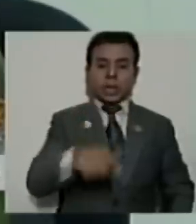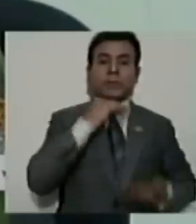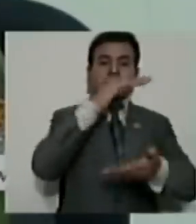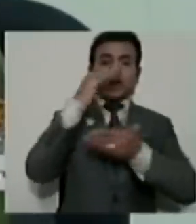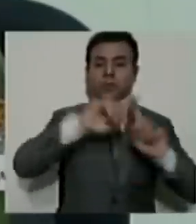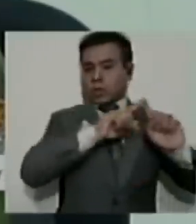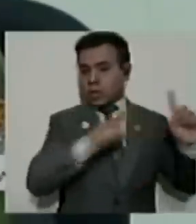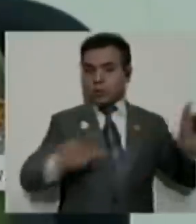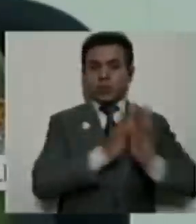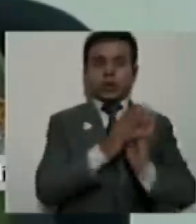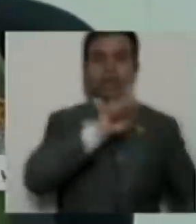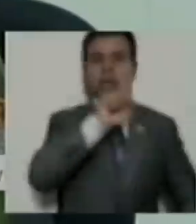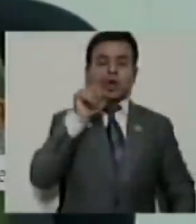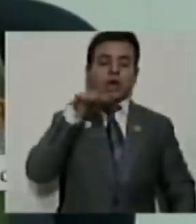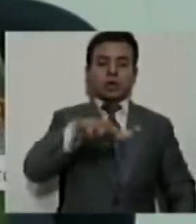3,24,29,902।